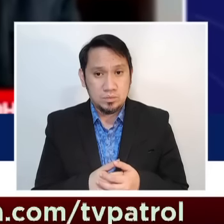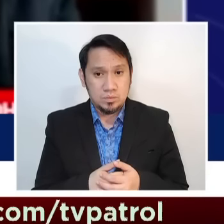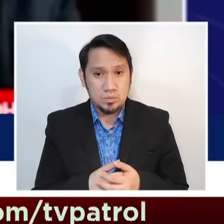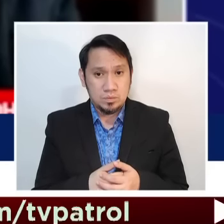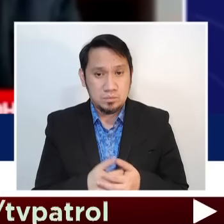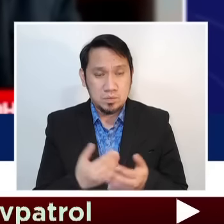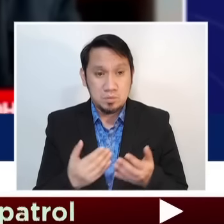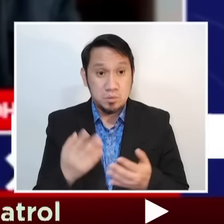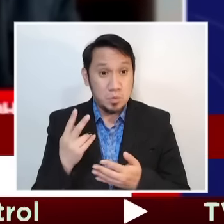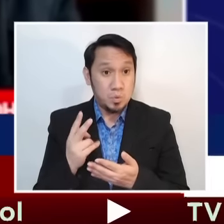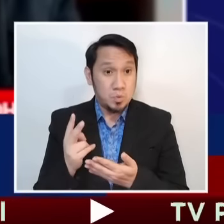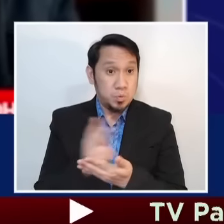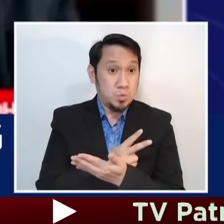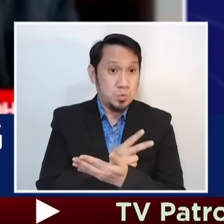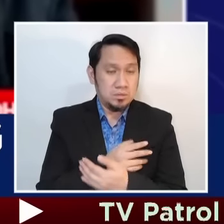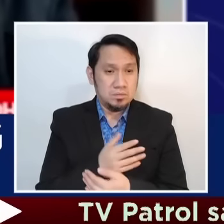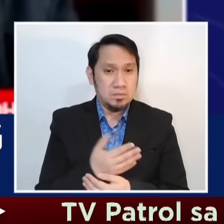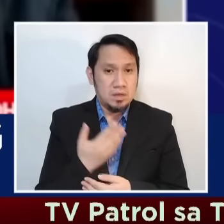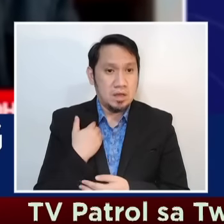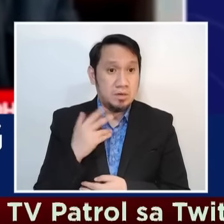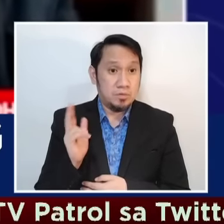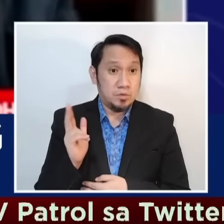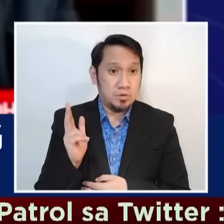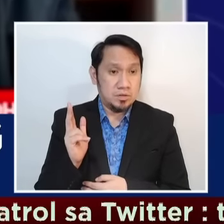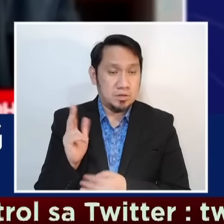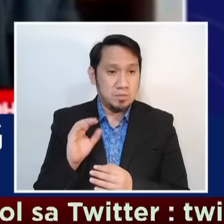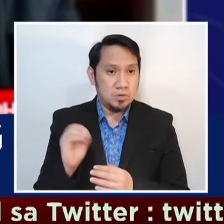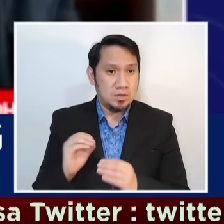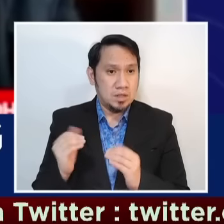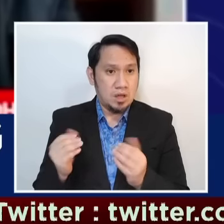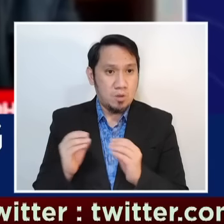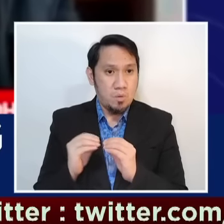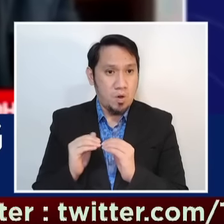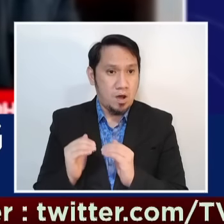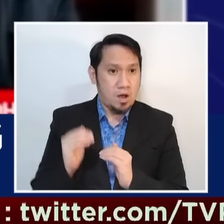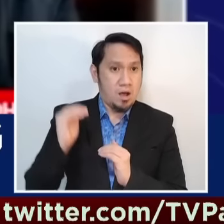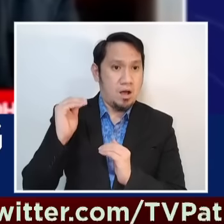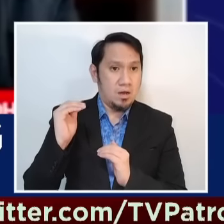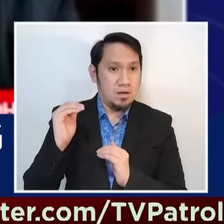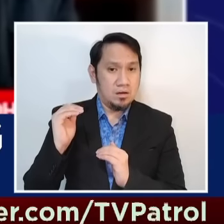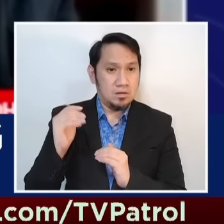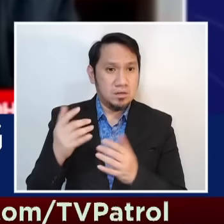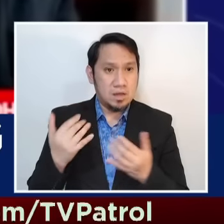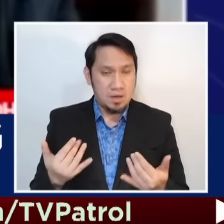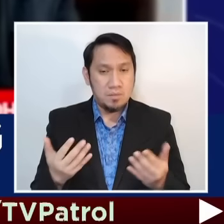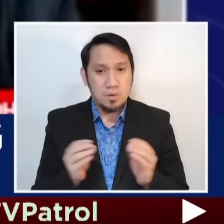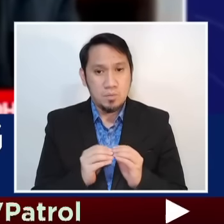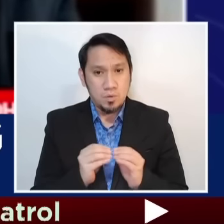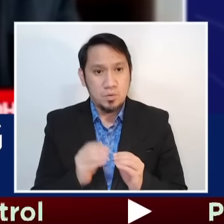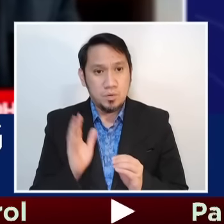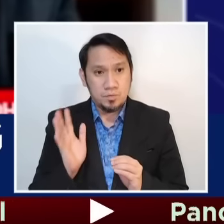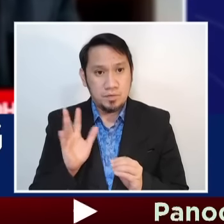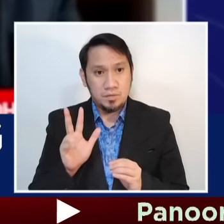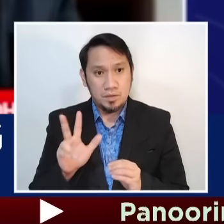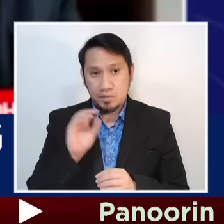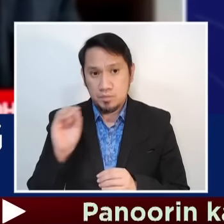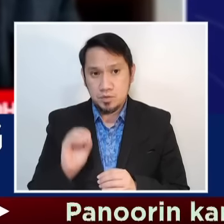around 2 weeks ago, that was 40% higher. But at present, the latest data shows that we are at around